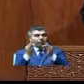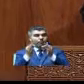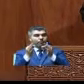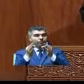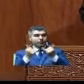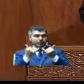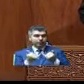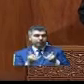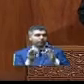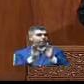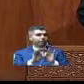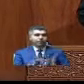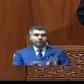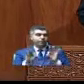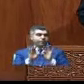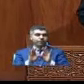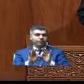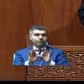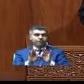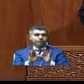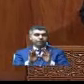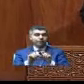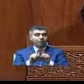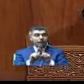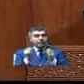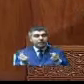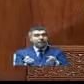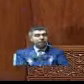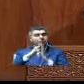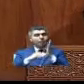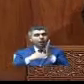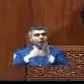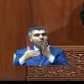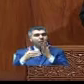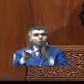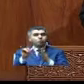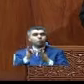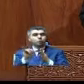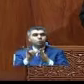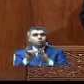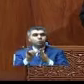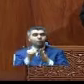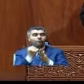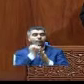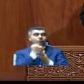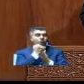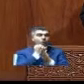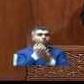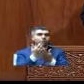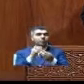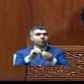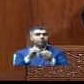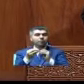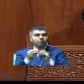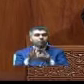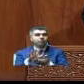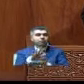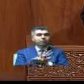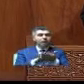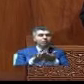غير موجودة أصلاً. مع توفير شروط التنمية الحقيقية عبر برامج محدد الأولويات الأساسية والبنيات